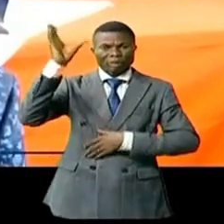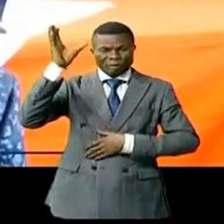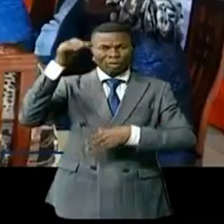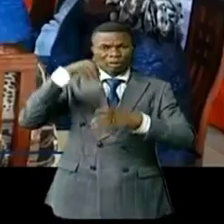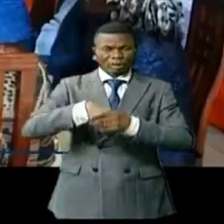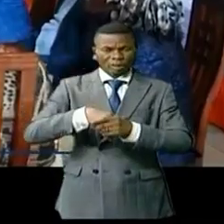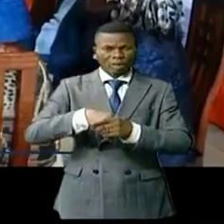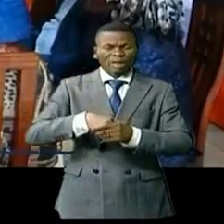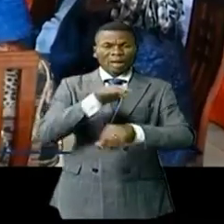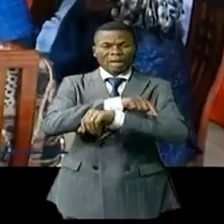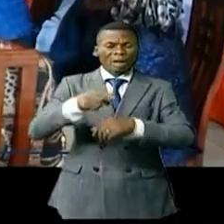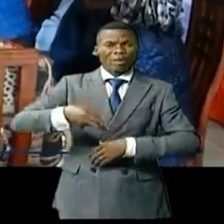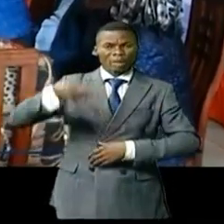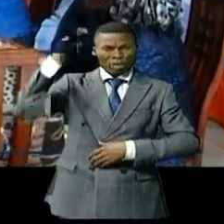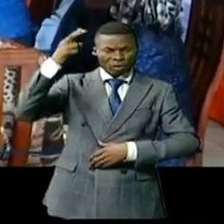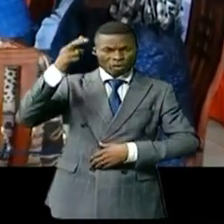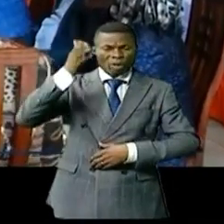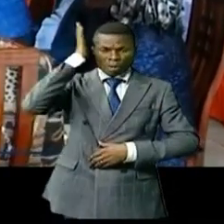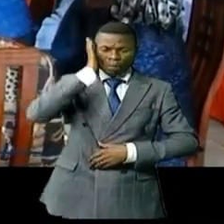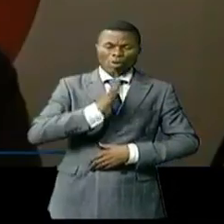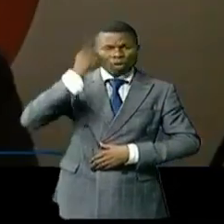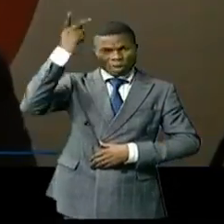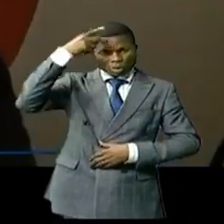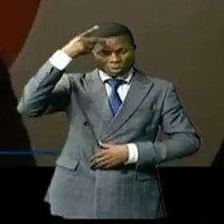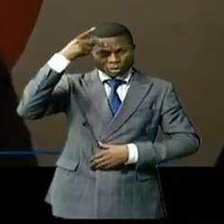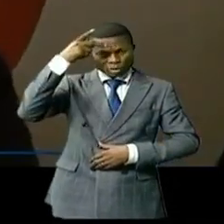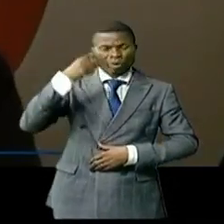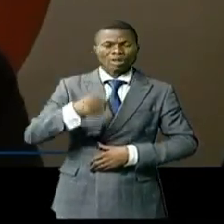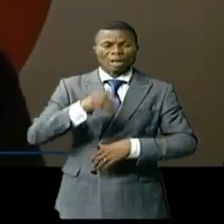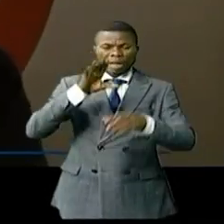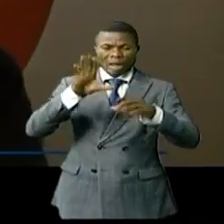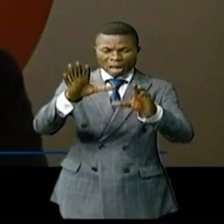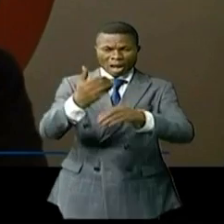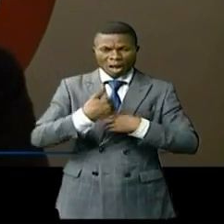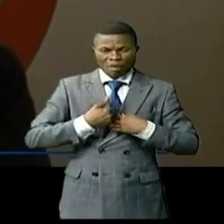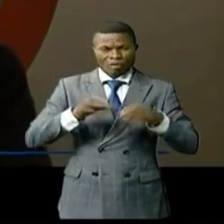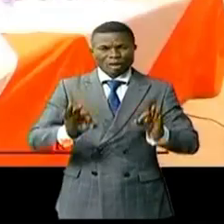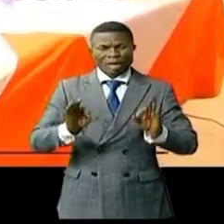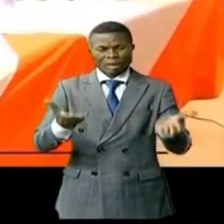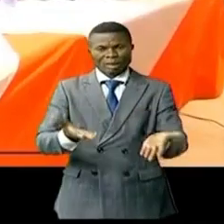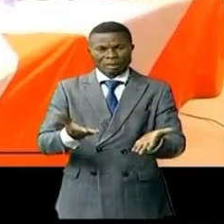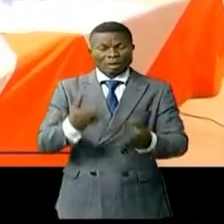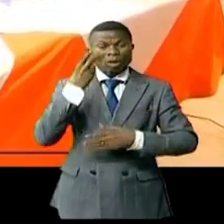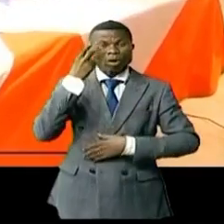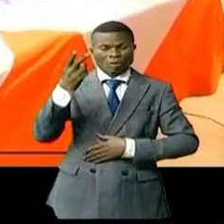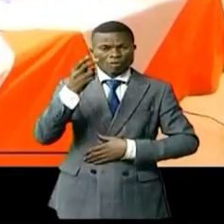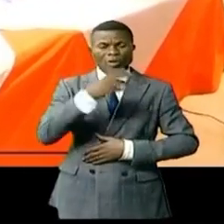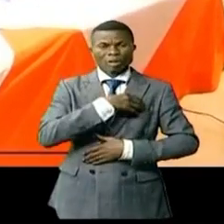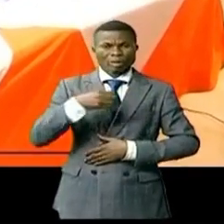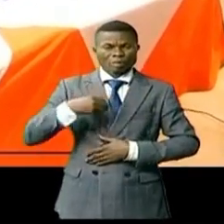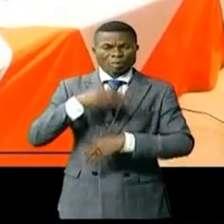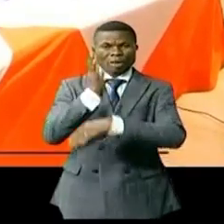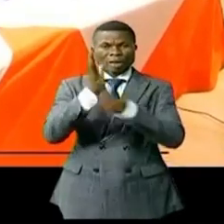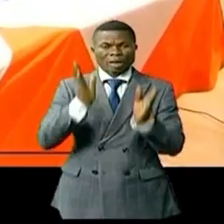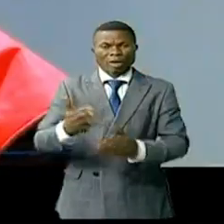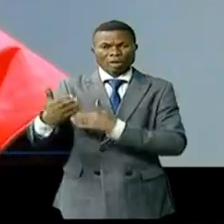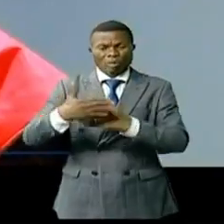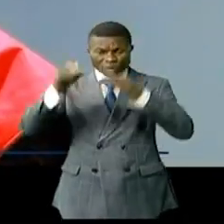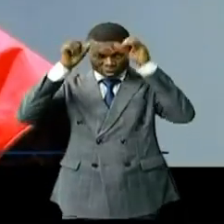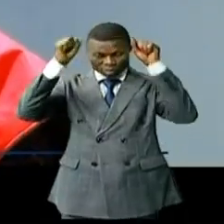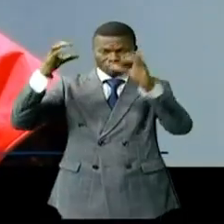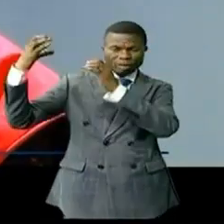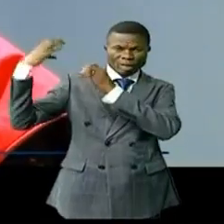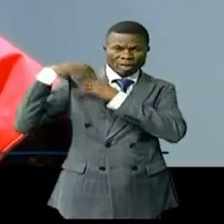grandes instances et la bonne politique de l'accès à la terre. On note également la présence de Madame la conseillère du chef de l'État en charge